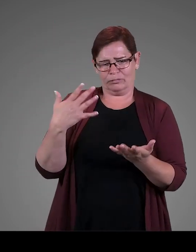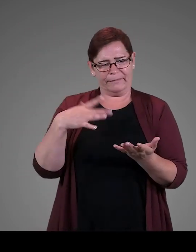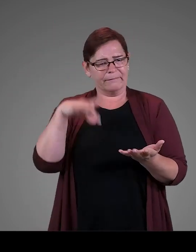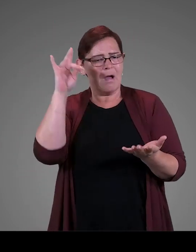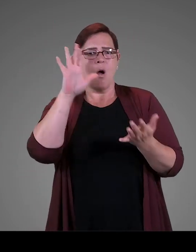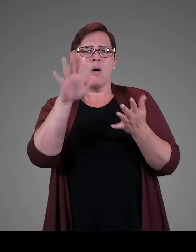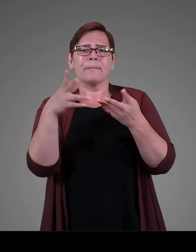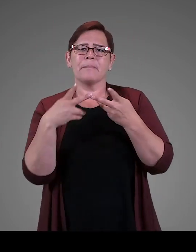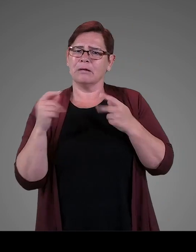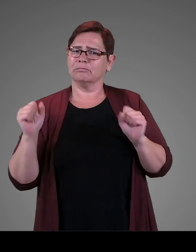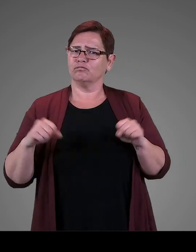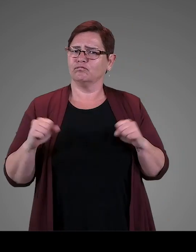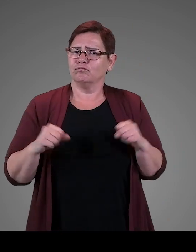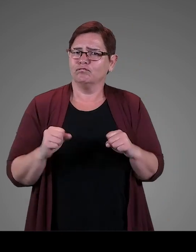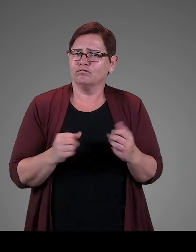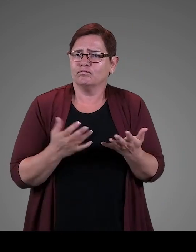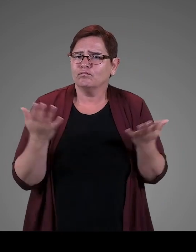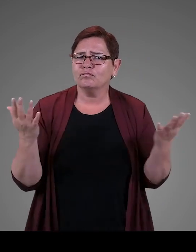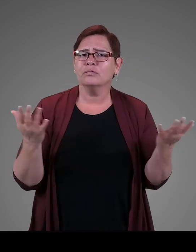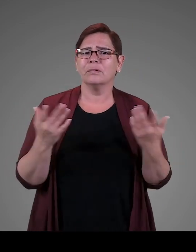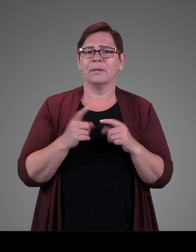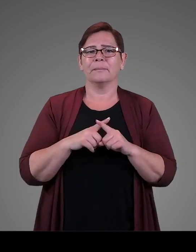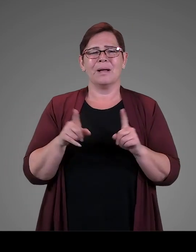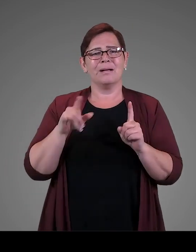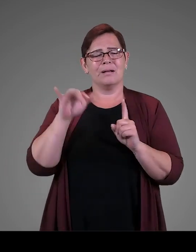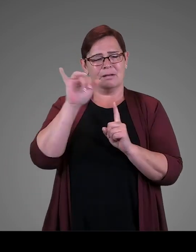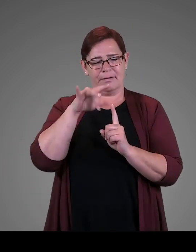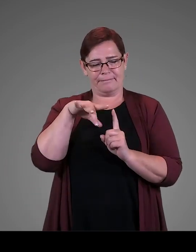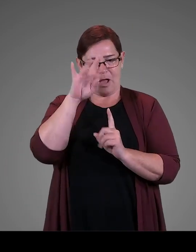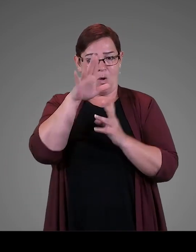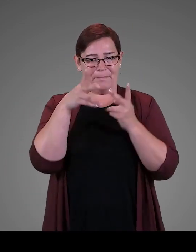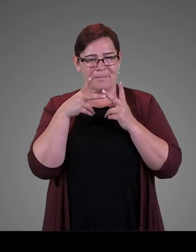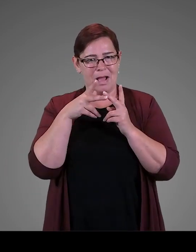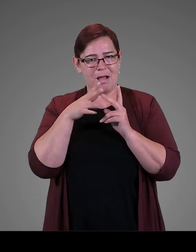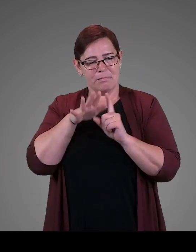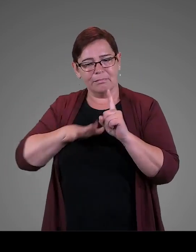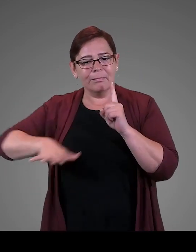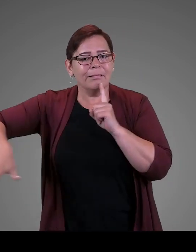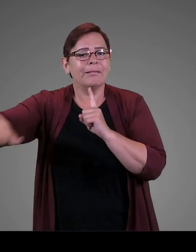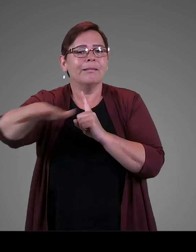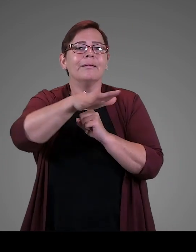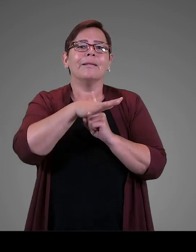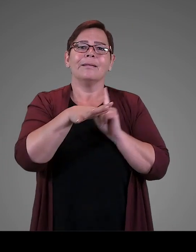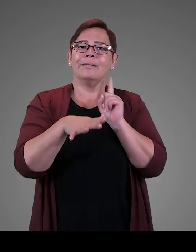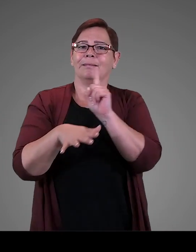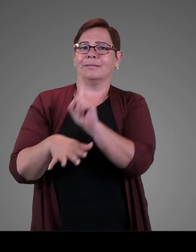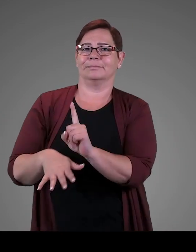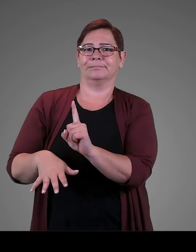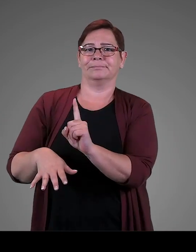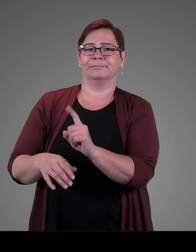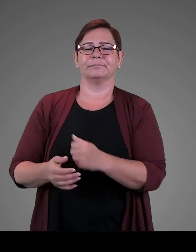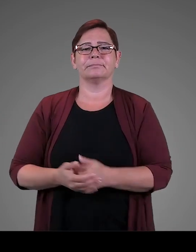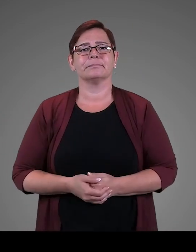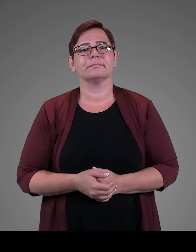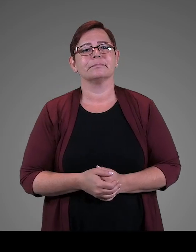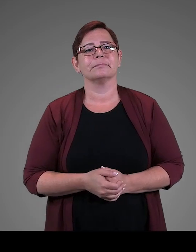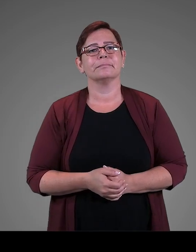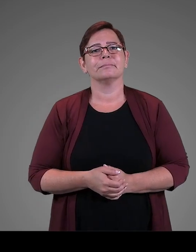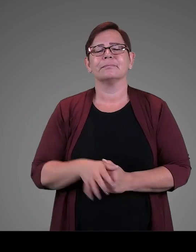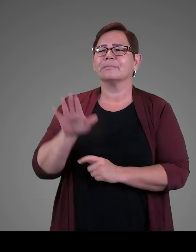j'aime ici. Mais oui, le sentiment de trouver sa place, mais ça a trouvé sa place parmi